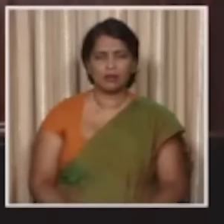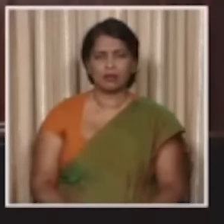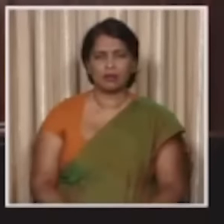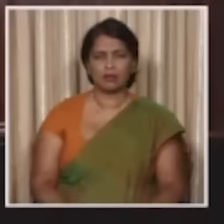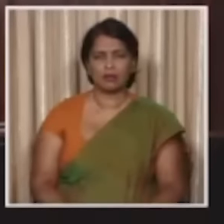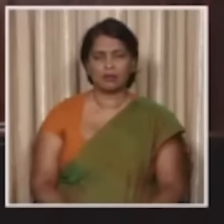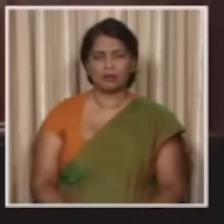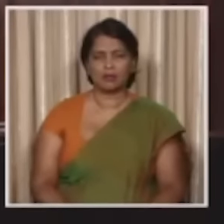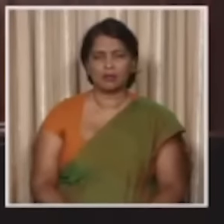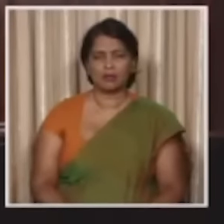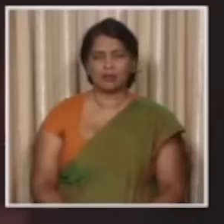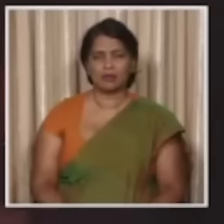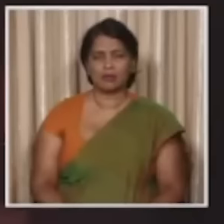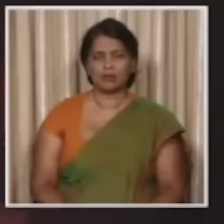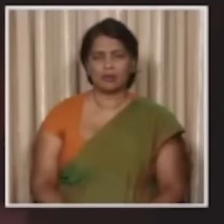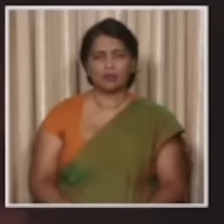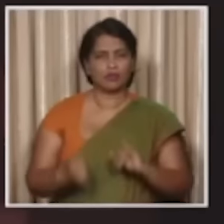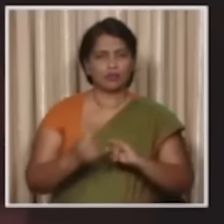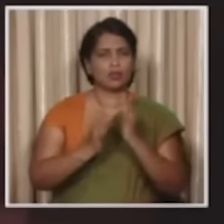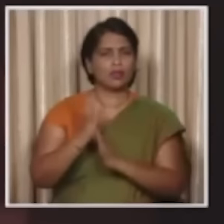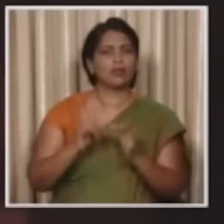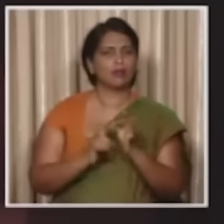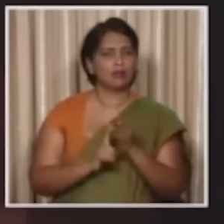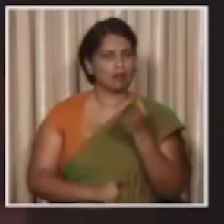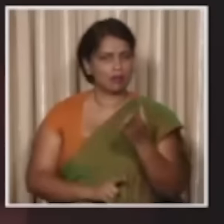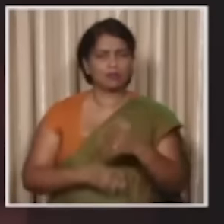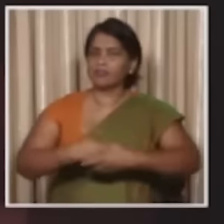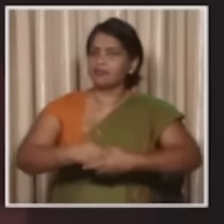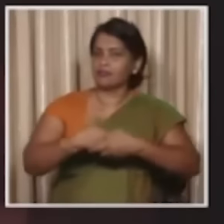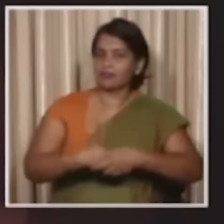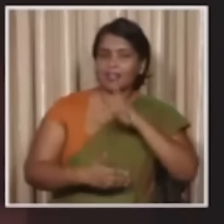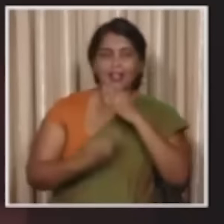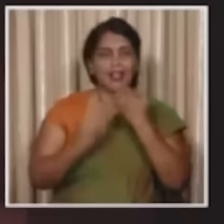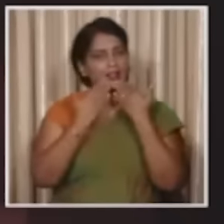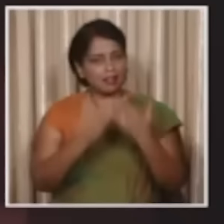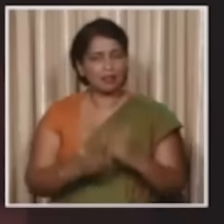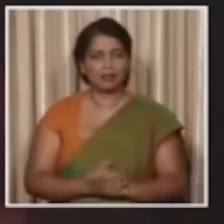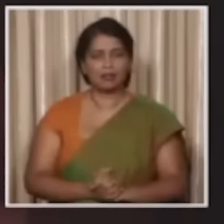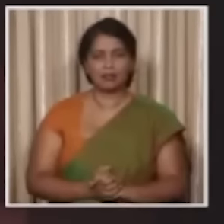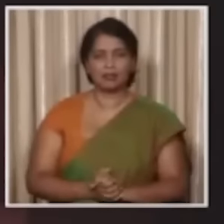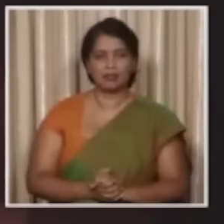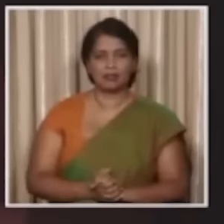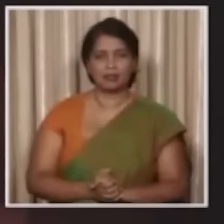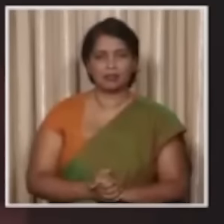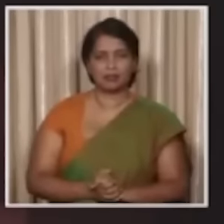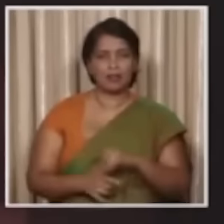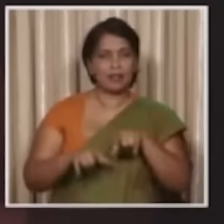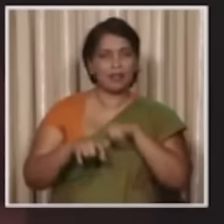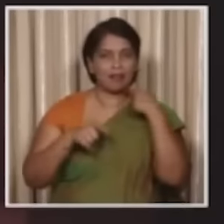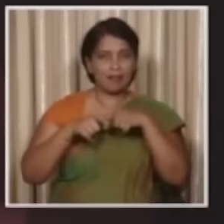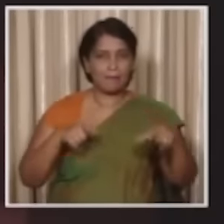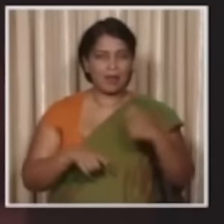දැන් වෙන ප්‍රශ්න අහන්නේ මම මේ සුසිල් ප්‍රේමචන්ද මැතිතුමාට මේ සුබපතන්න ගියේ ස්තුති කරන්න ගියේ නෑ ඒක තමයි ඔබතුමා මට පෑඩ්මෑන් කියන්නේ